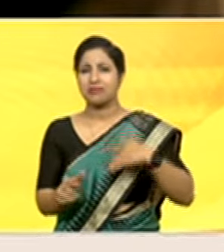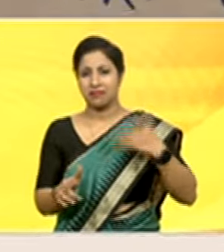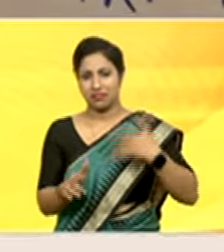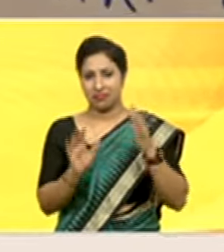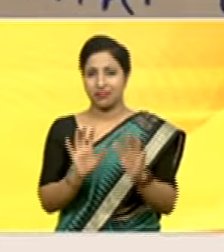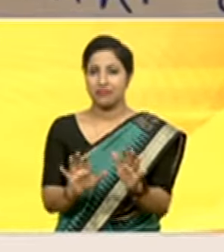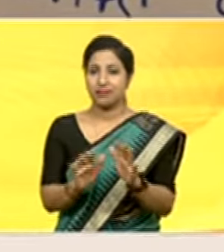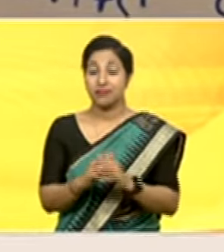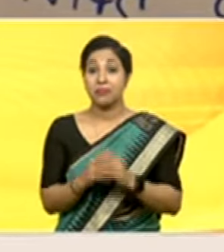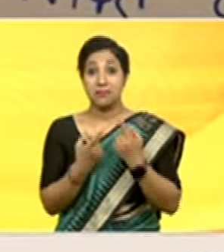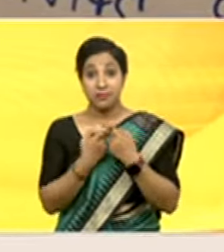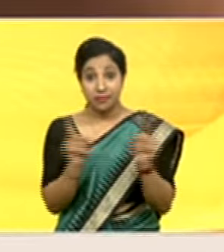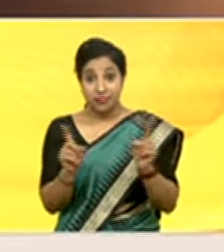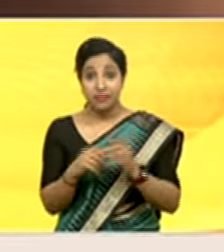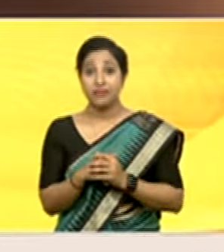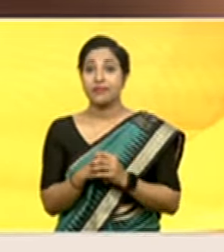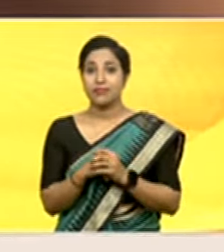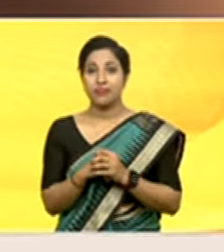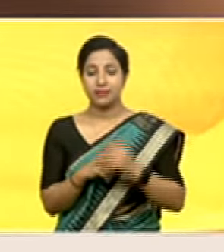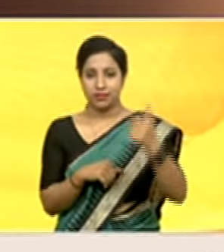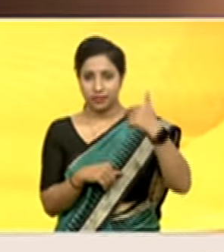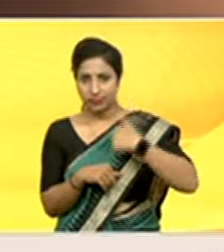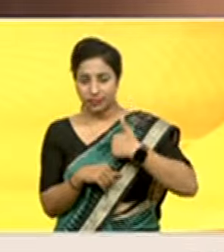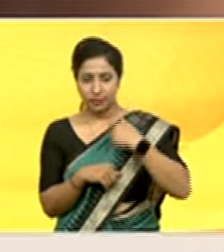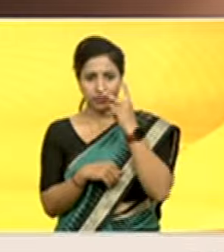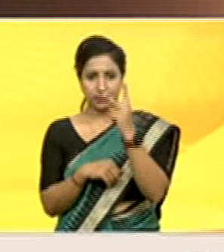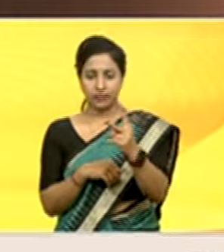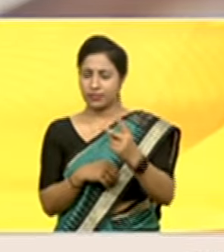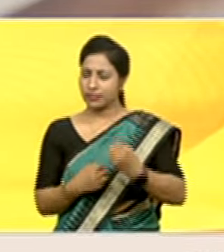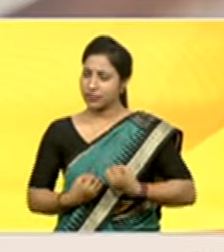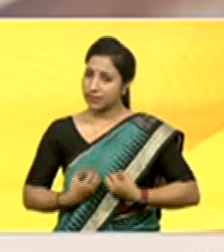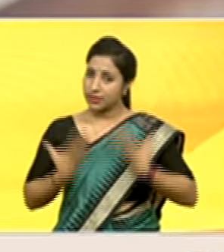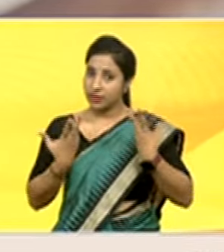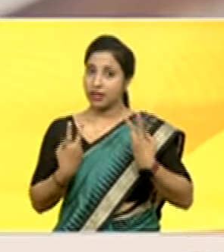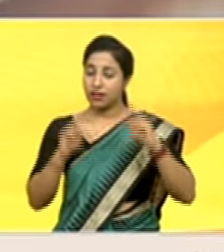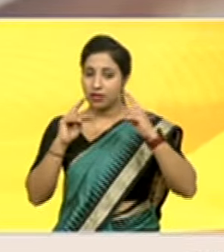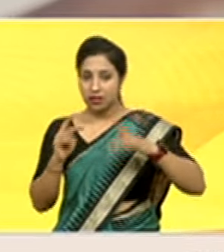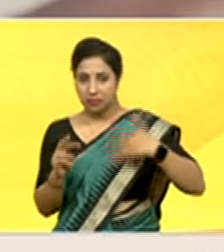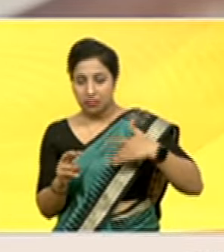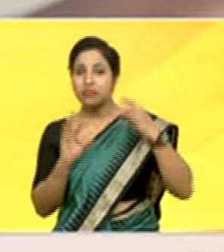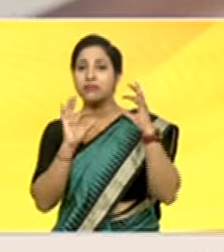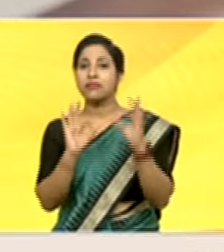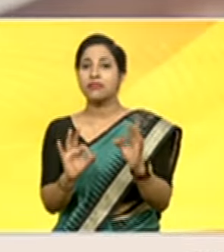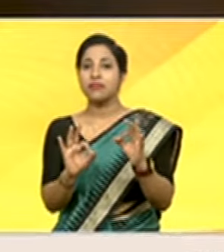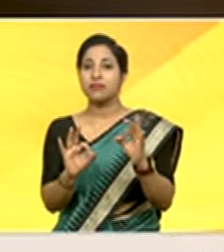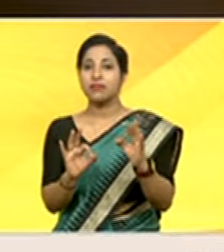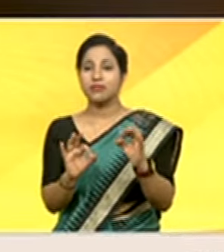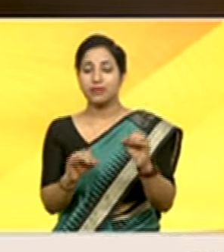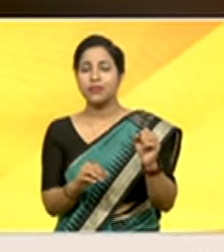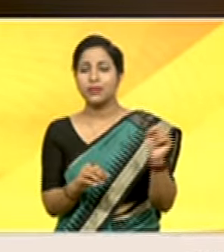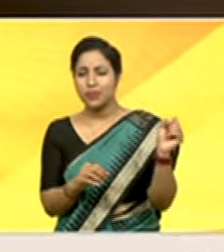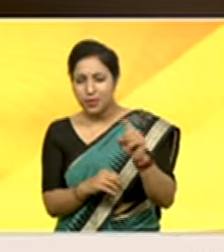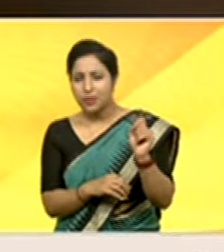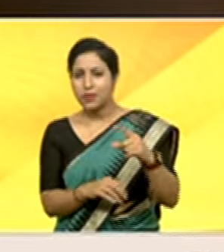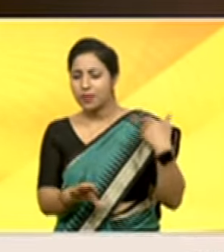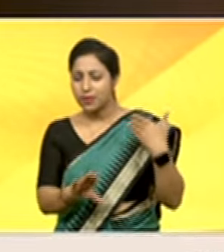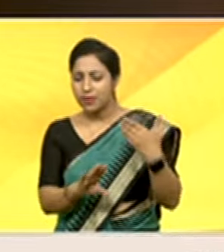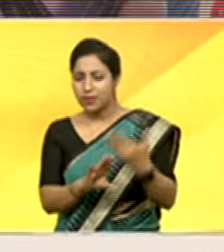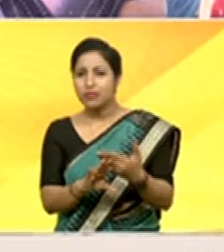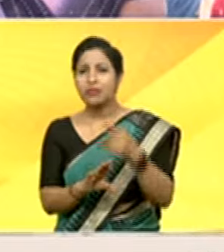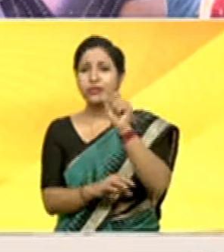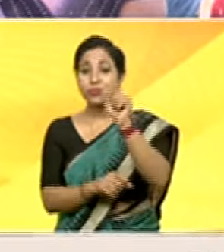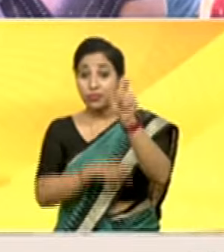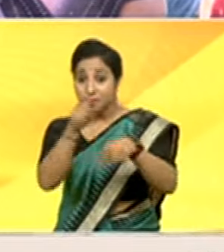लेकिन मुझे ये देखकर भहुत अच्छा भी लगा कि इन महनों में आप लोगों ने मुझे